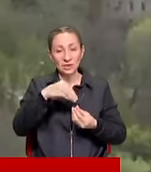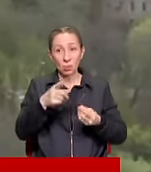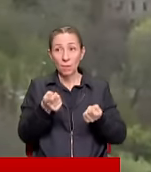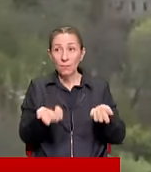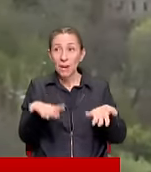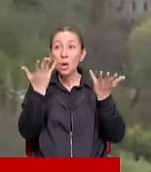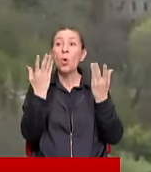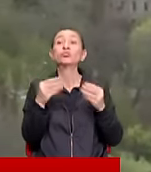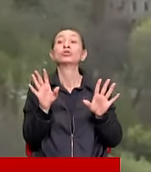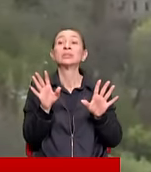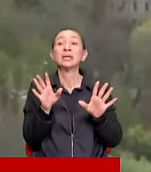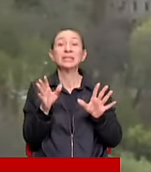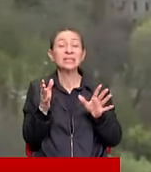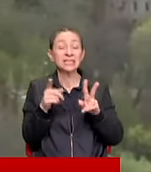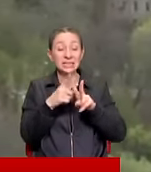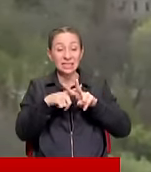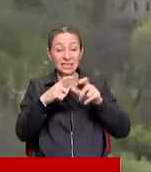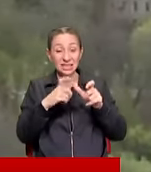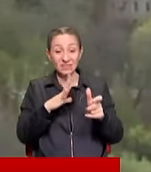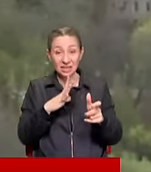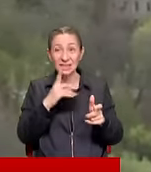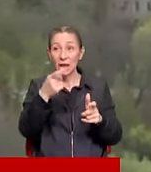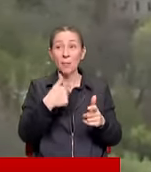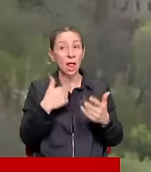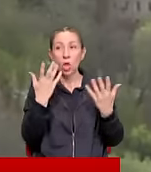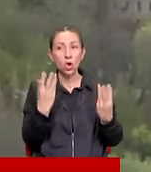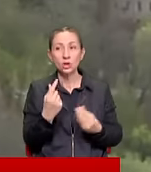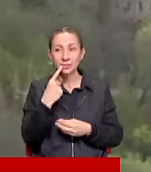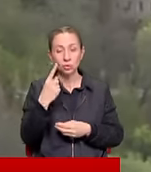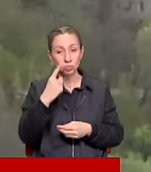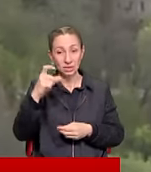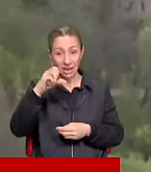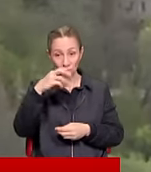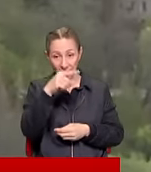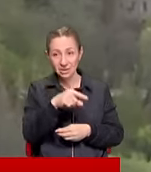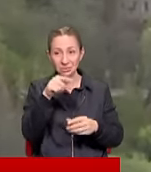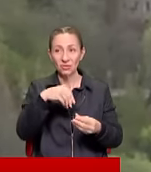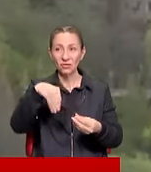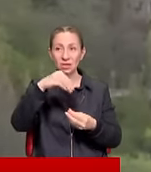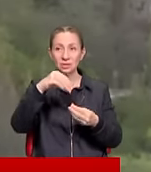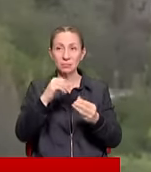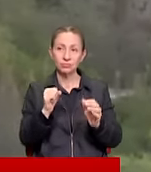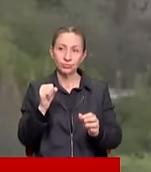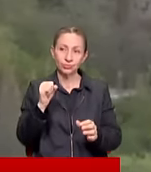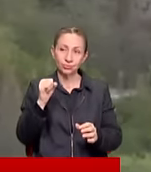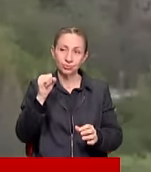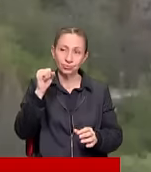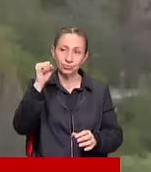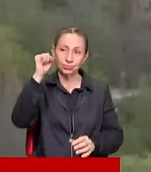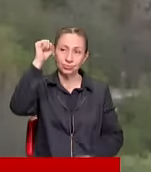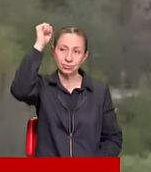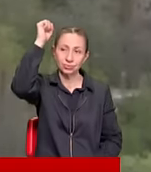kadar da yüksek olmayacaktı. Nas varken sana bana ne oluyor demişti Cumhurbaşkanı Erdoğan. Şimdi faizler aldı başını